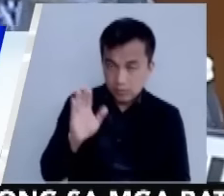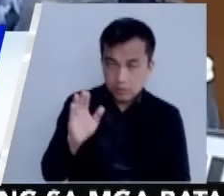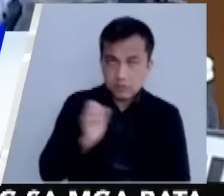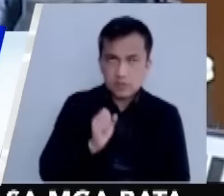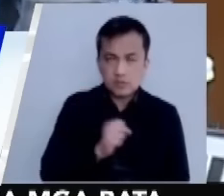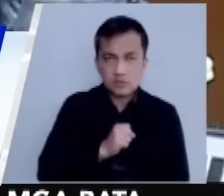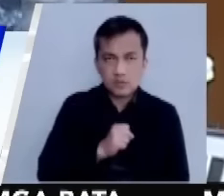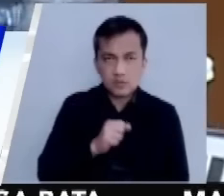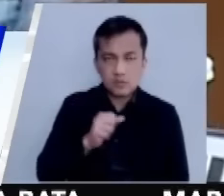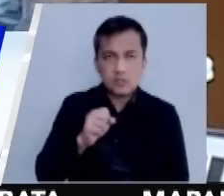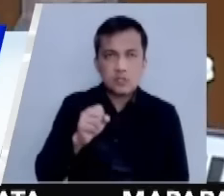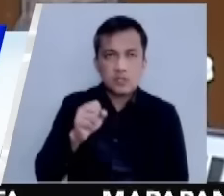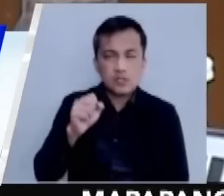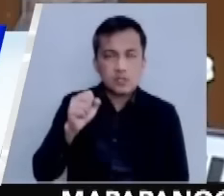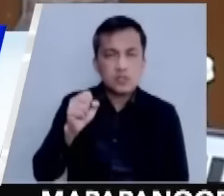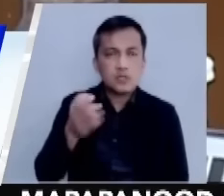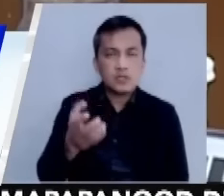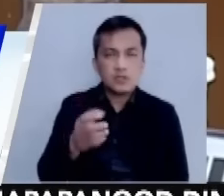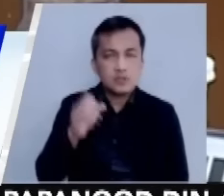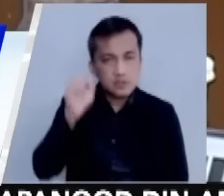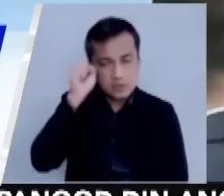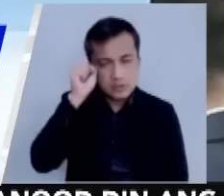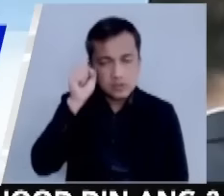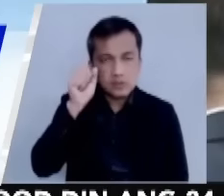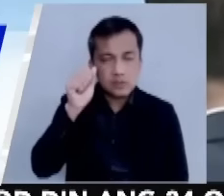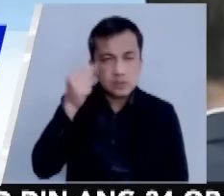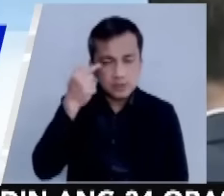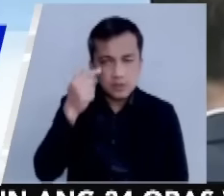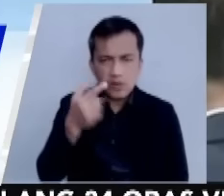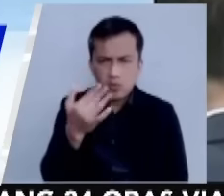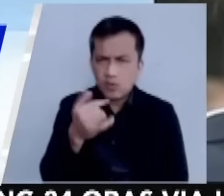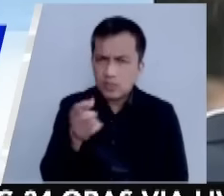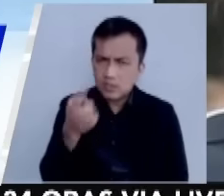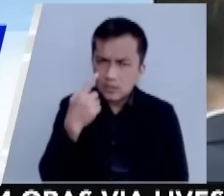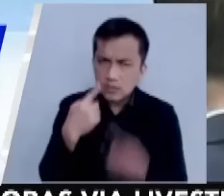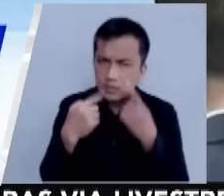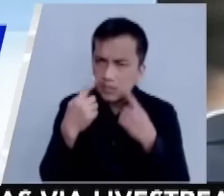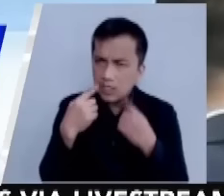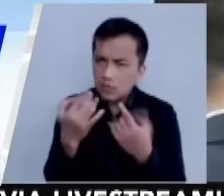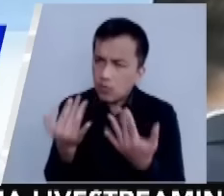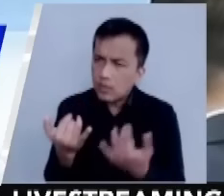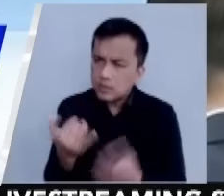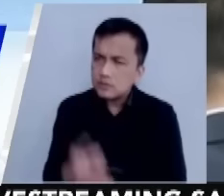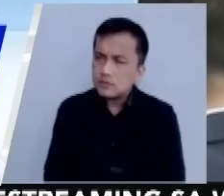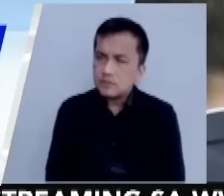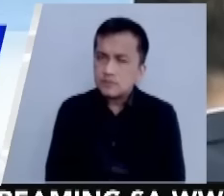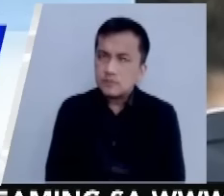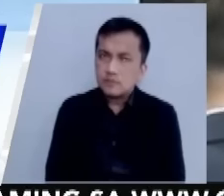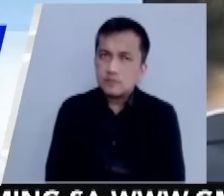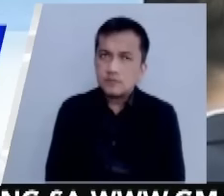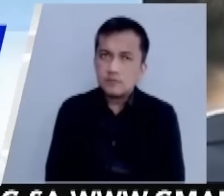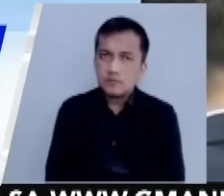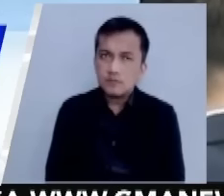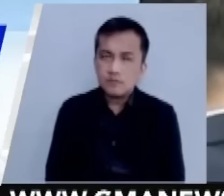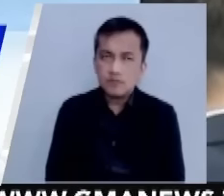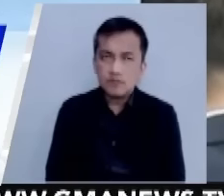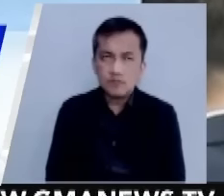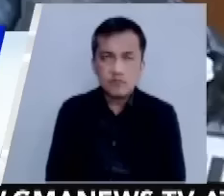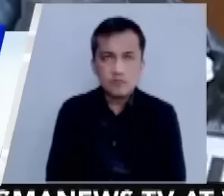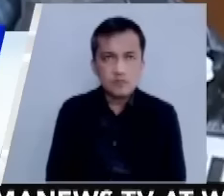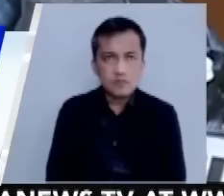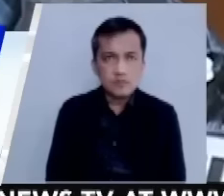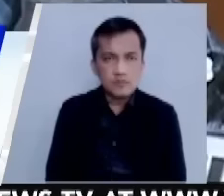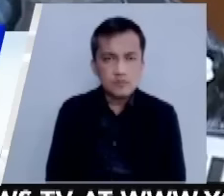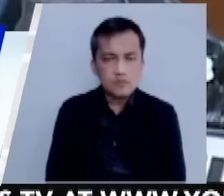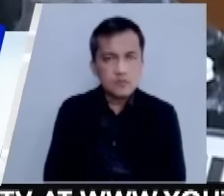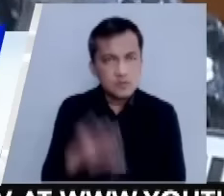Cassandra? Noong time na yun, kakawala